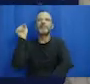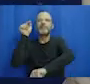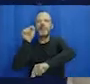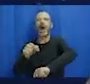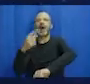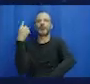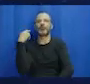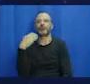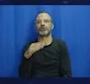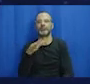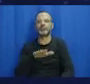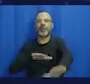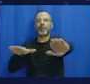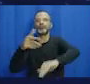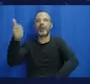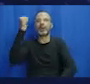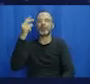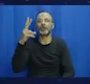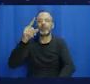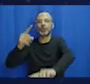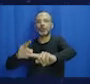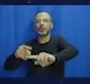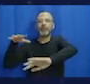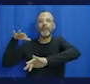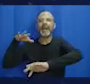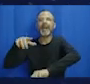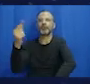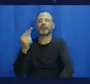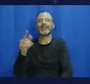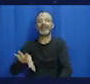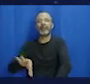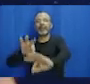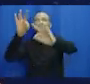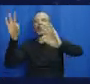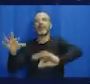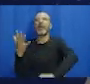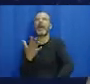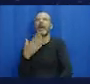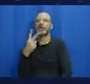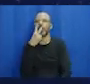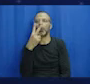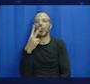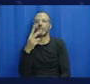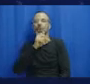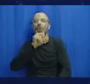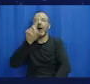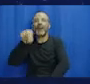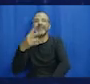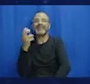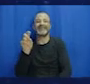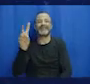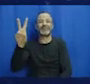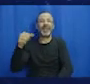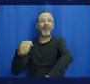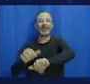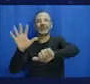للجريمه مزبوط في الحكومه السابقه 2.5 مليار شيكل، وهذه الخطه بدات تعطي ثمارها. كيف تعطي ثمارها؟ من شهر 1/2022